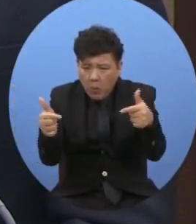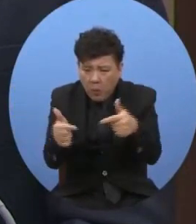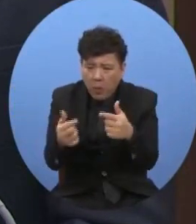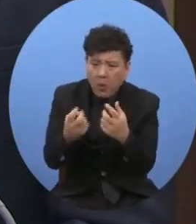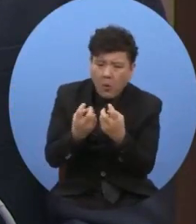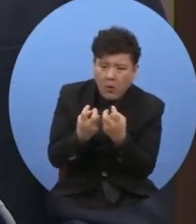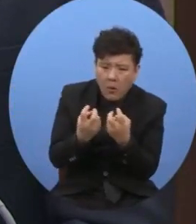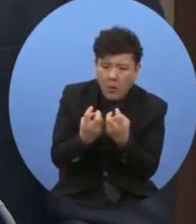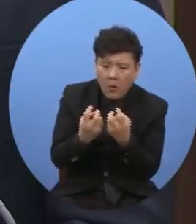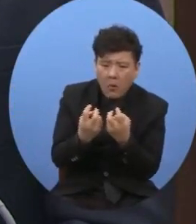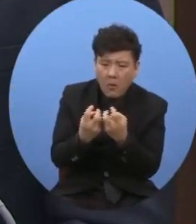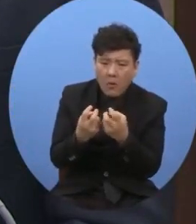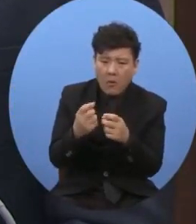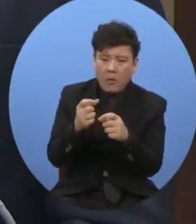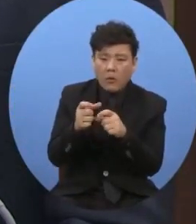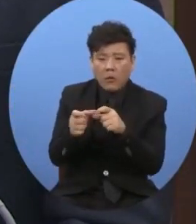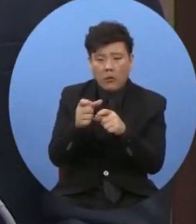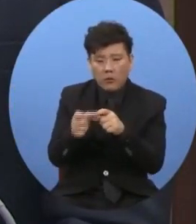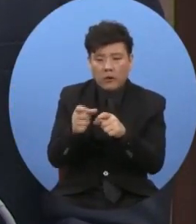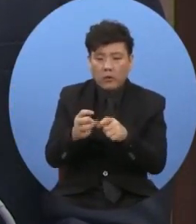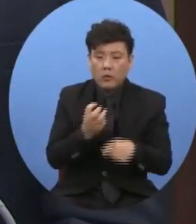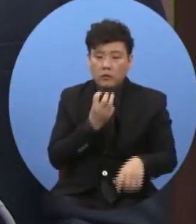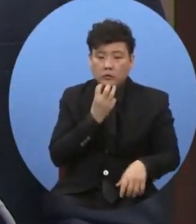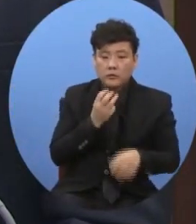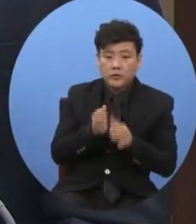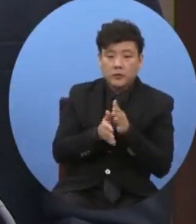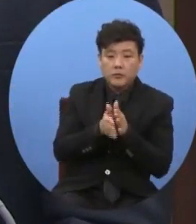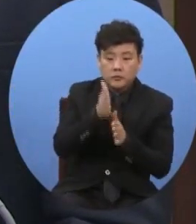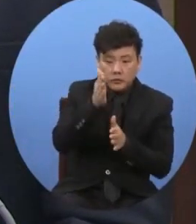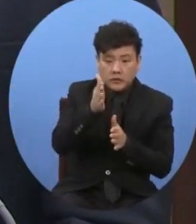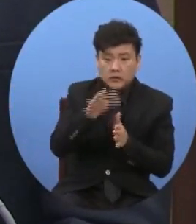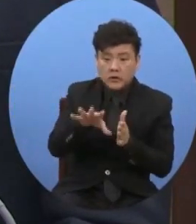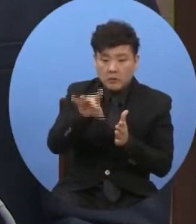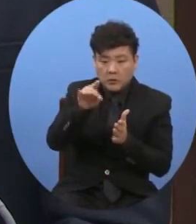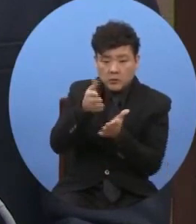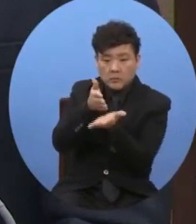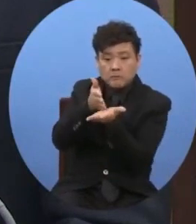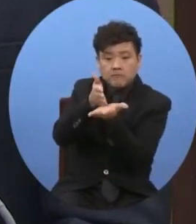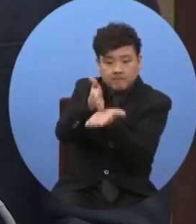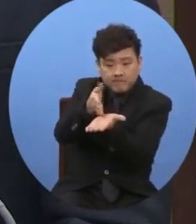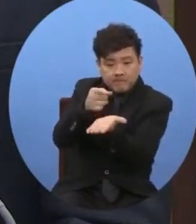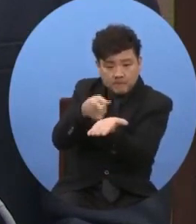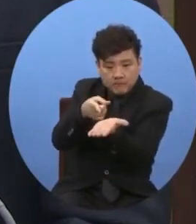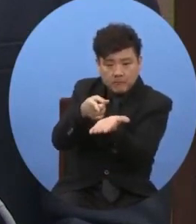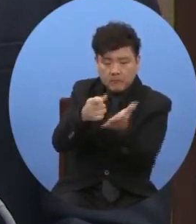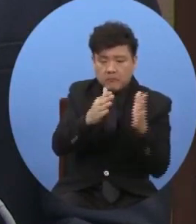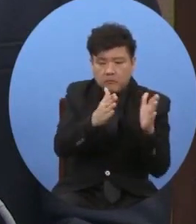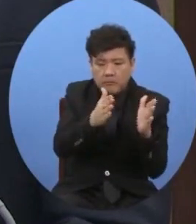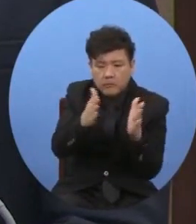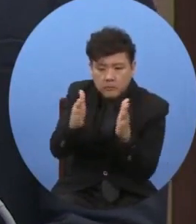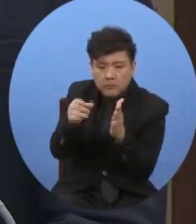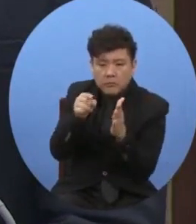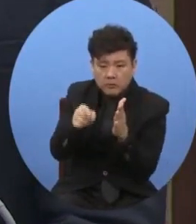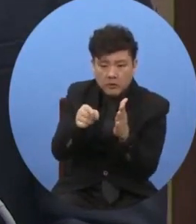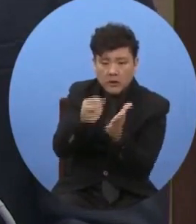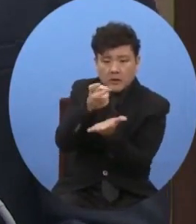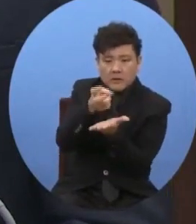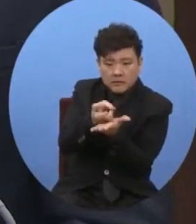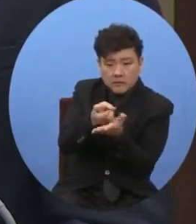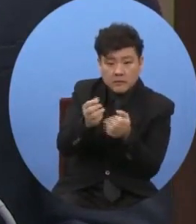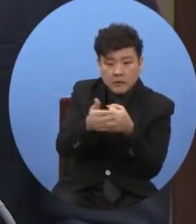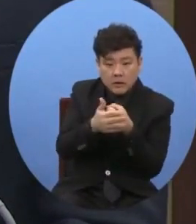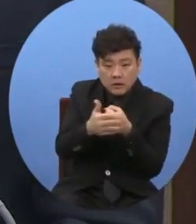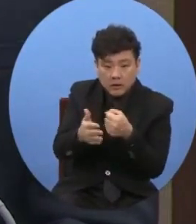논의를 했고요. 일단 서울시에서 발의를 해서 아이디어를 내서 준비를 해서 한 제도이기 때문에